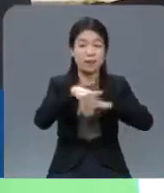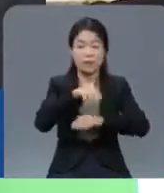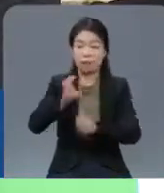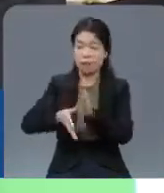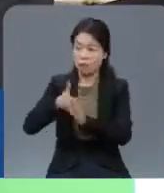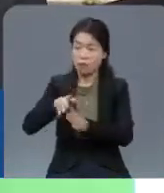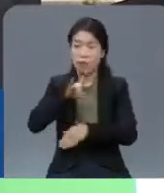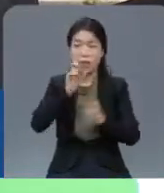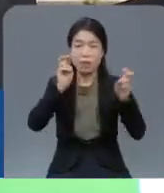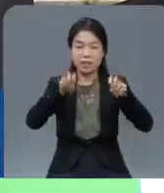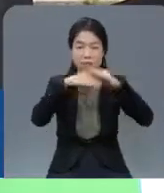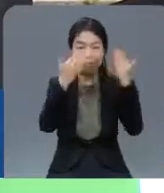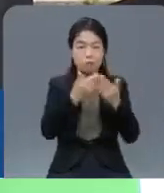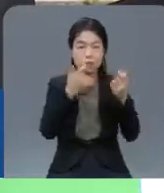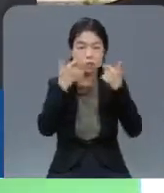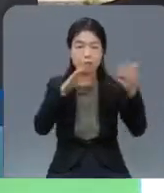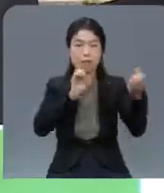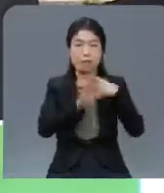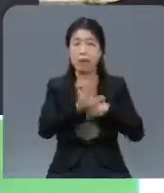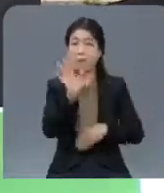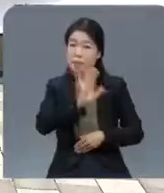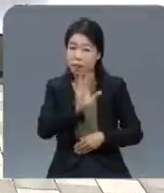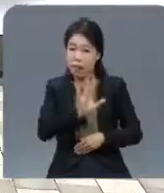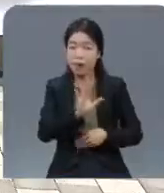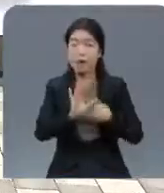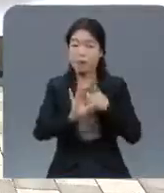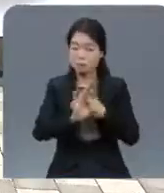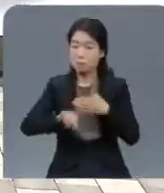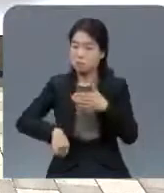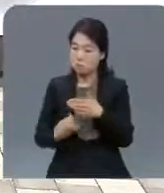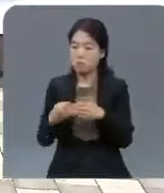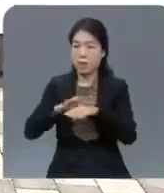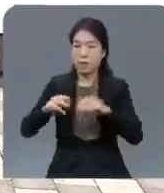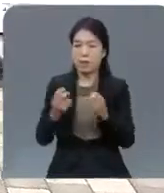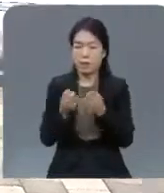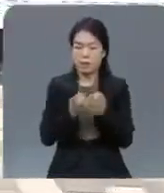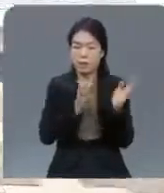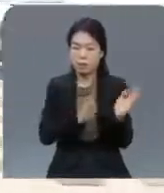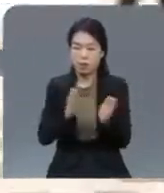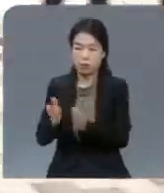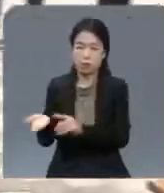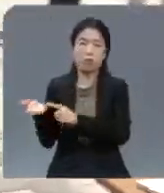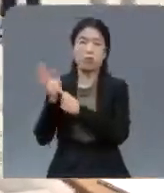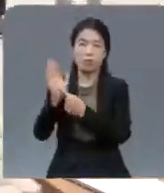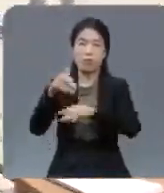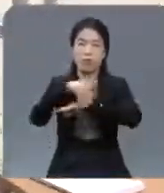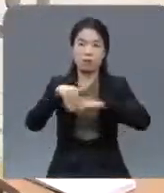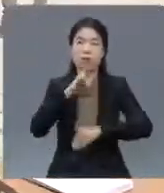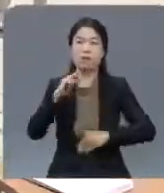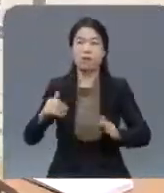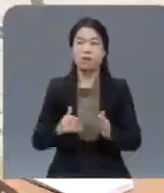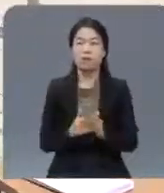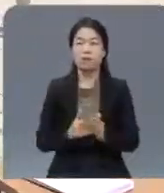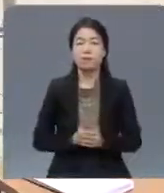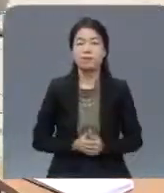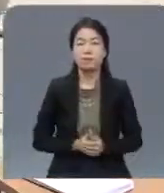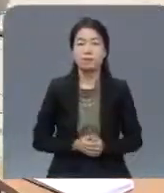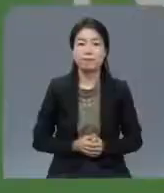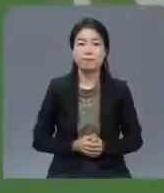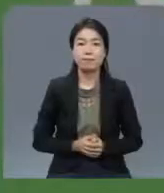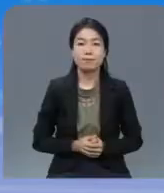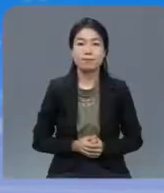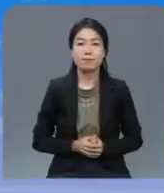광주시와 현대차 모두 뚜렷한 답을 하지 않으면 독자적인 대안을 마련해서 제시할 것이라고 덧붙였습니다.